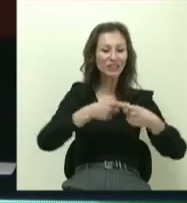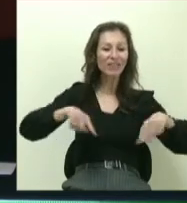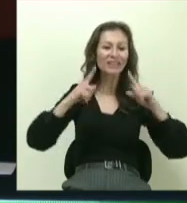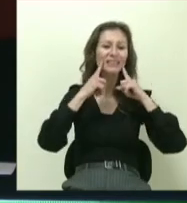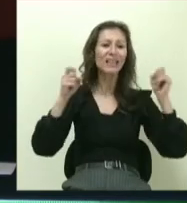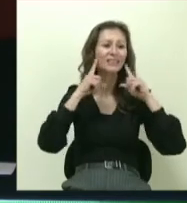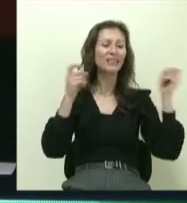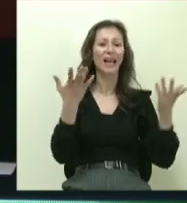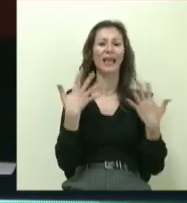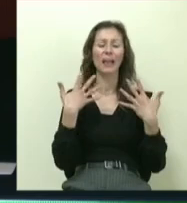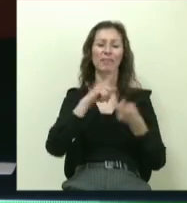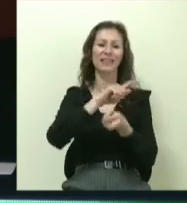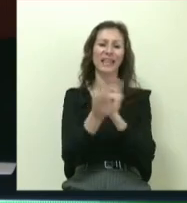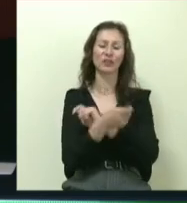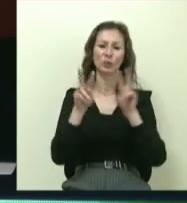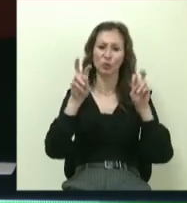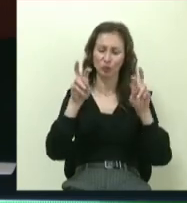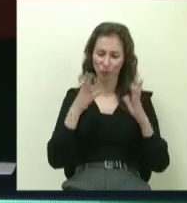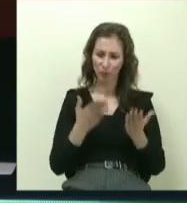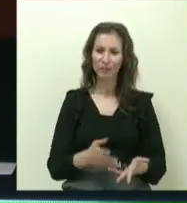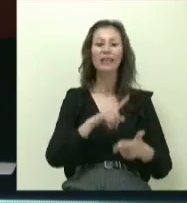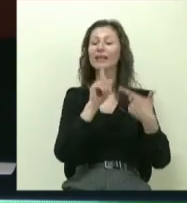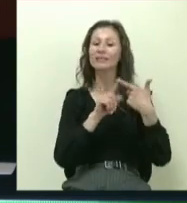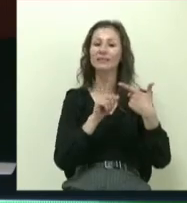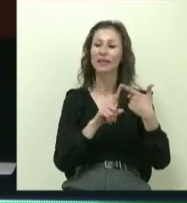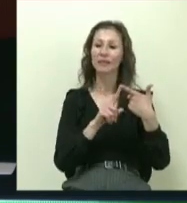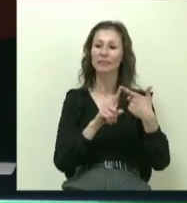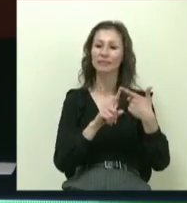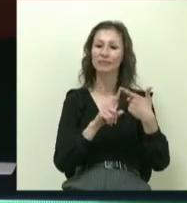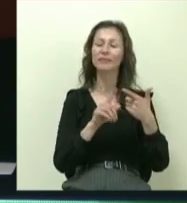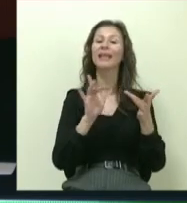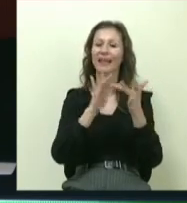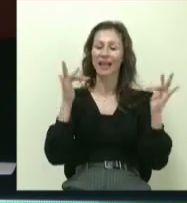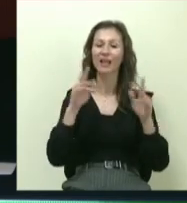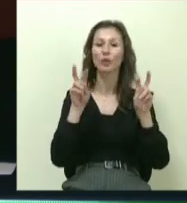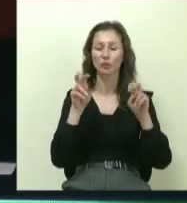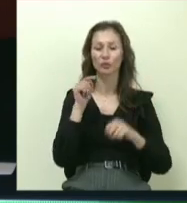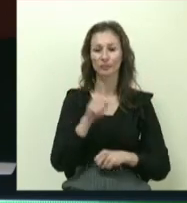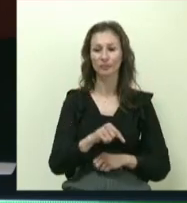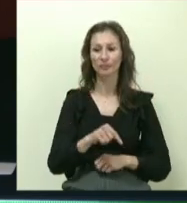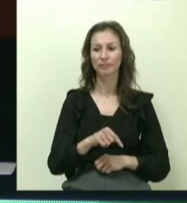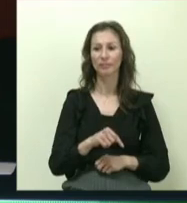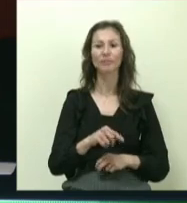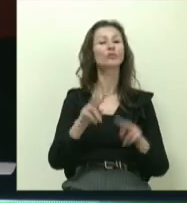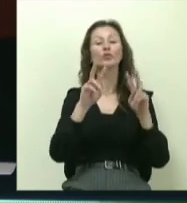tahribatı ve iklim değişikliği konusu İkincisi de internet meselesi şimdi küreselleşme